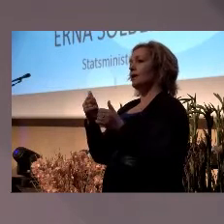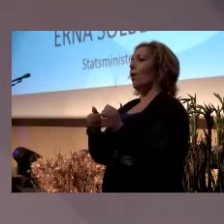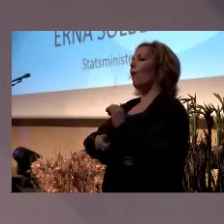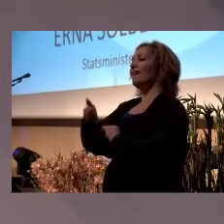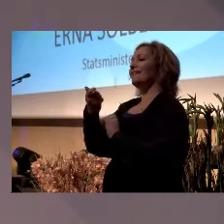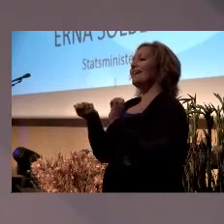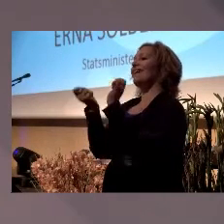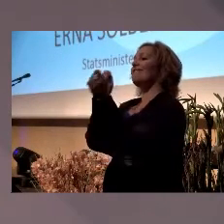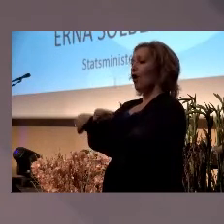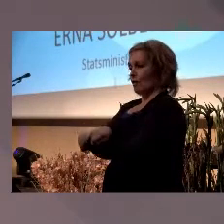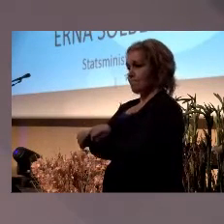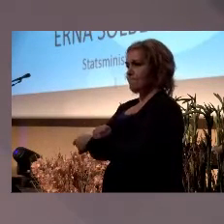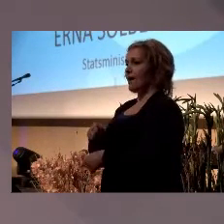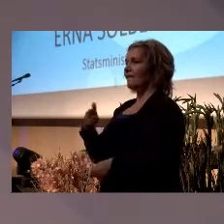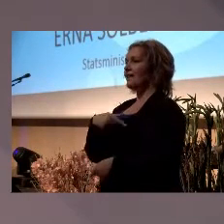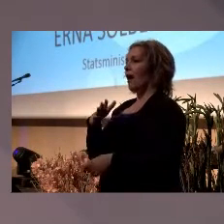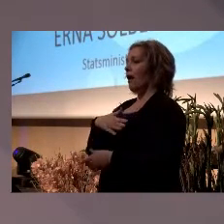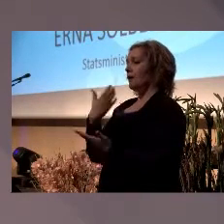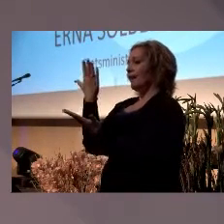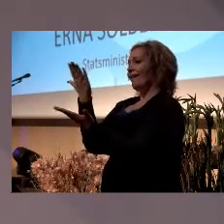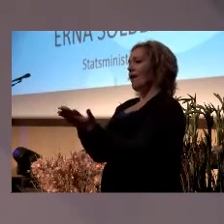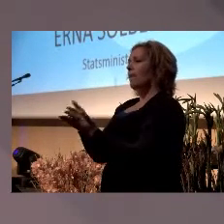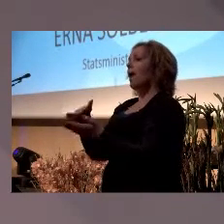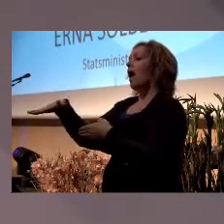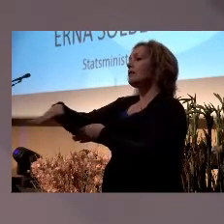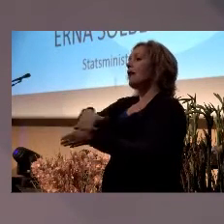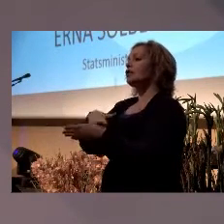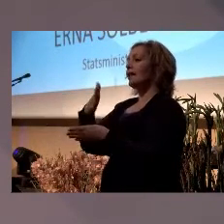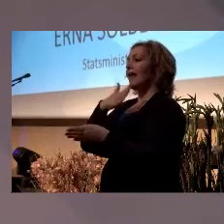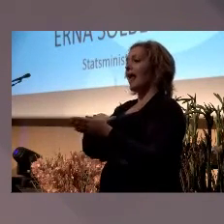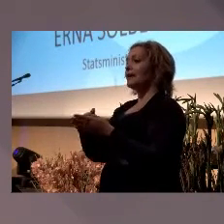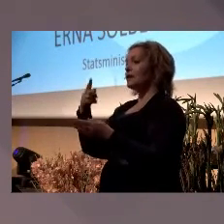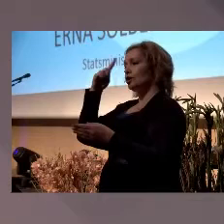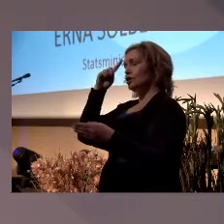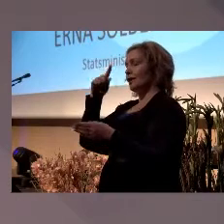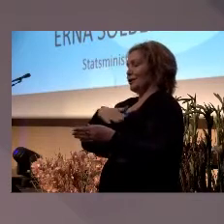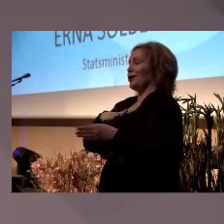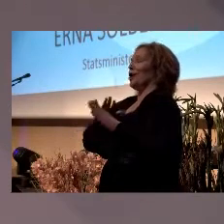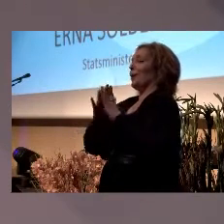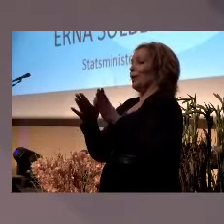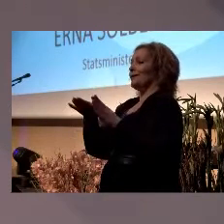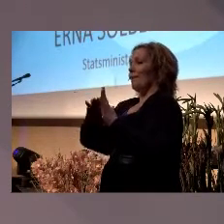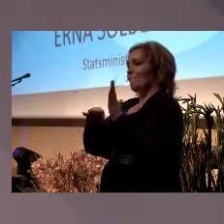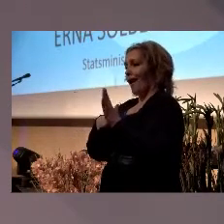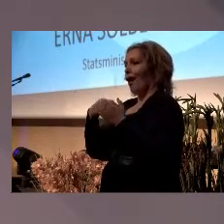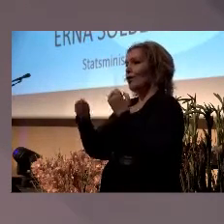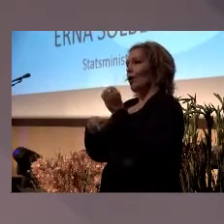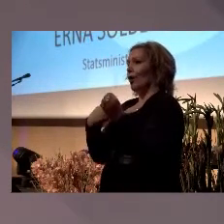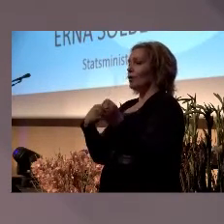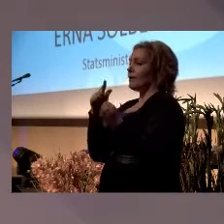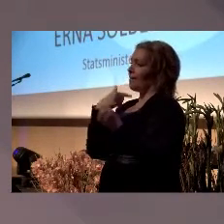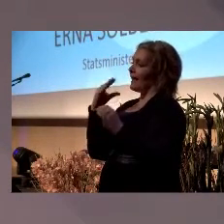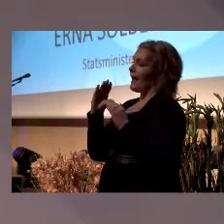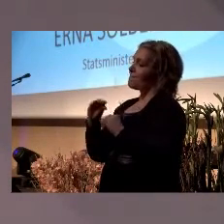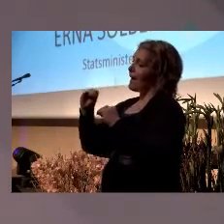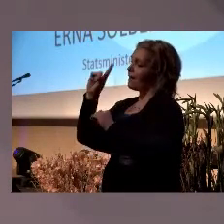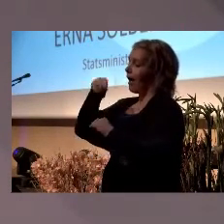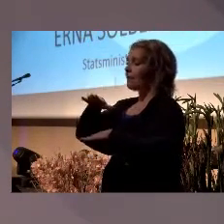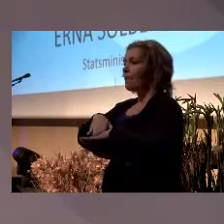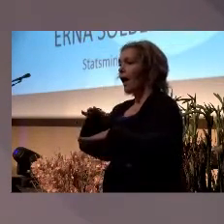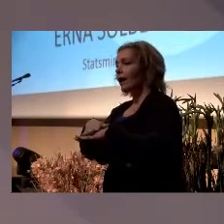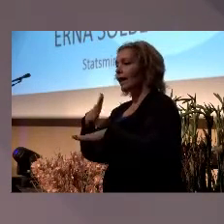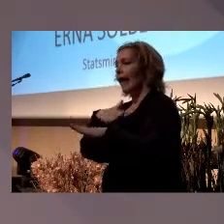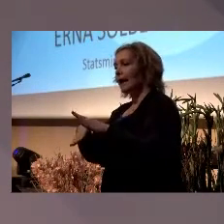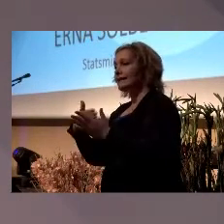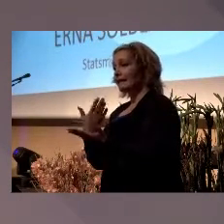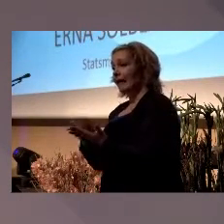reformer. Vi skal legge frem en nasjonal helse- og sykehusplan, som skal gjøre oss i stand til bedre å planlegge